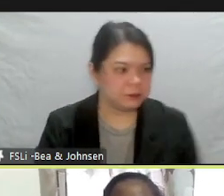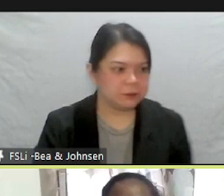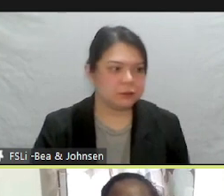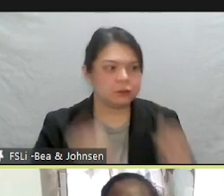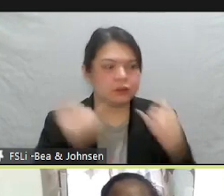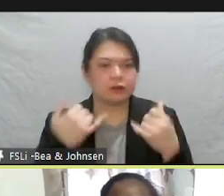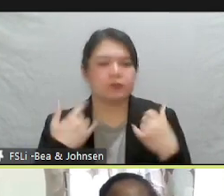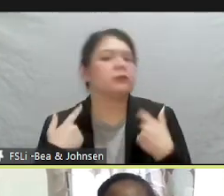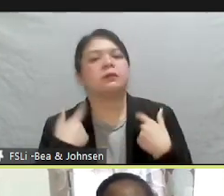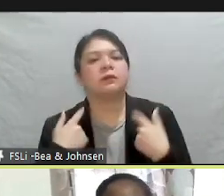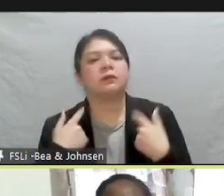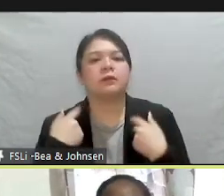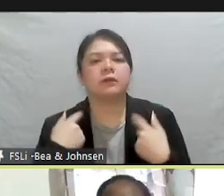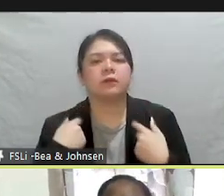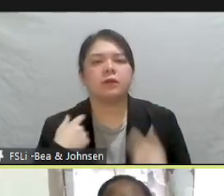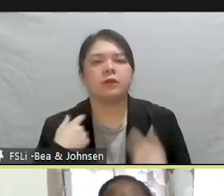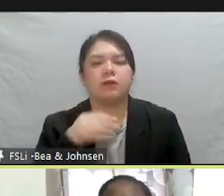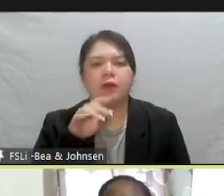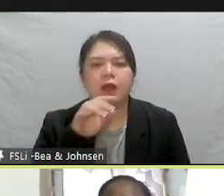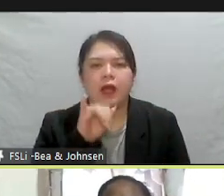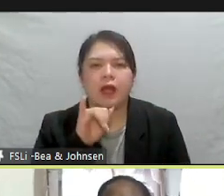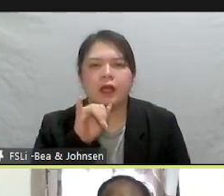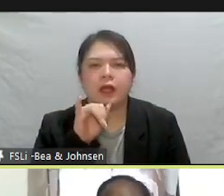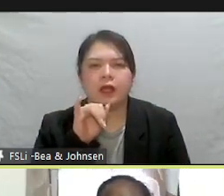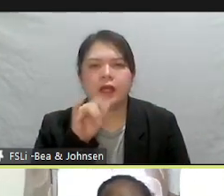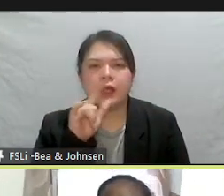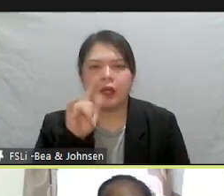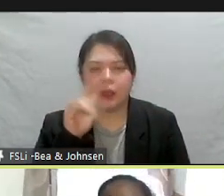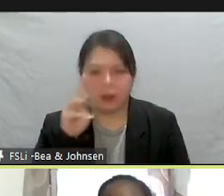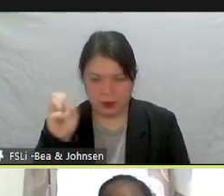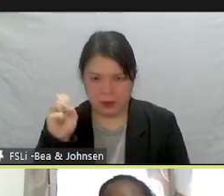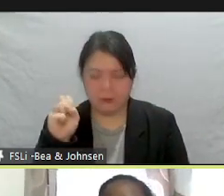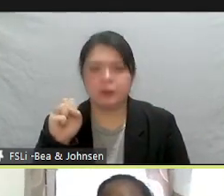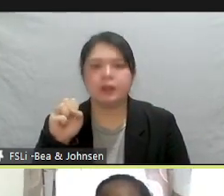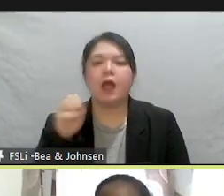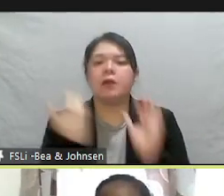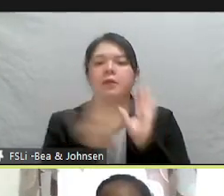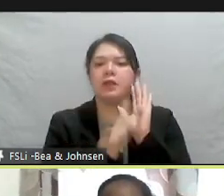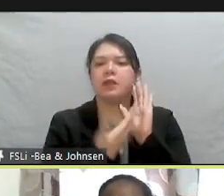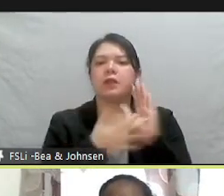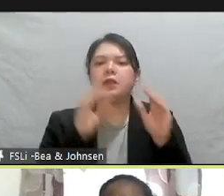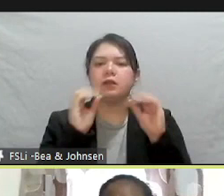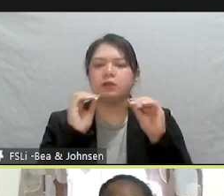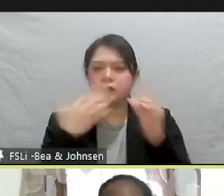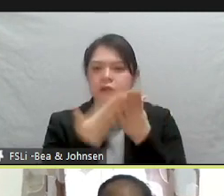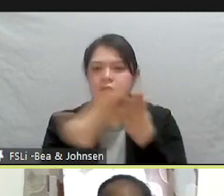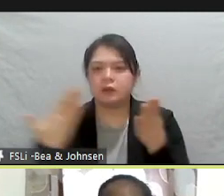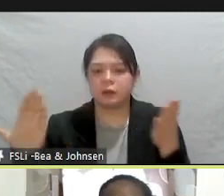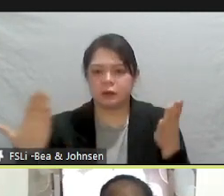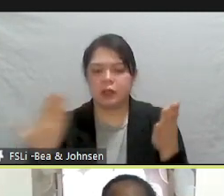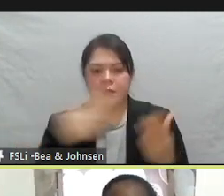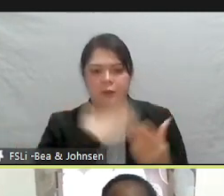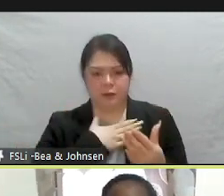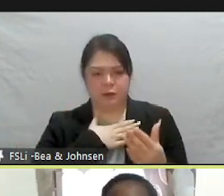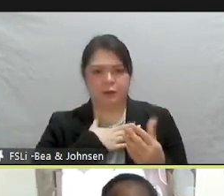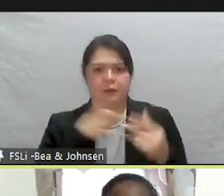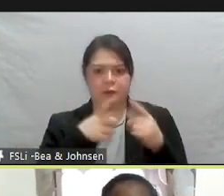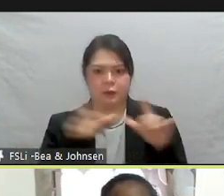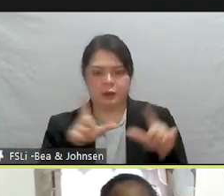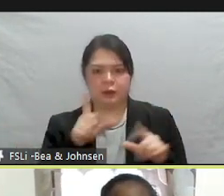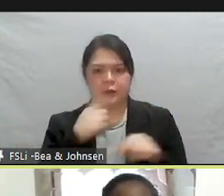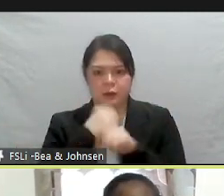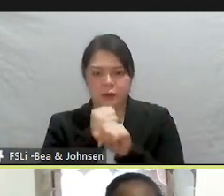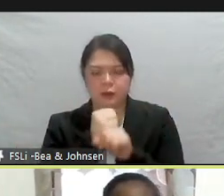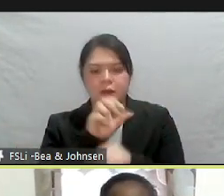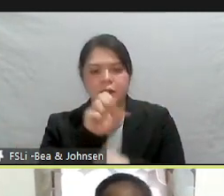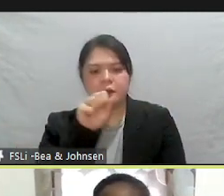LIMs, itong ILMs na mga instructional materials na nagawa na namin sa salitang